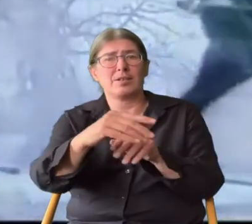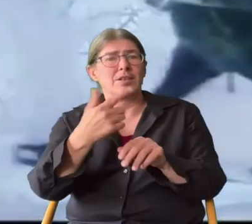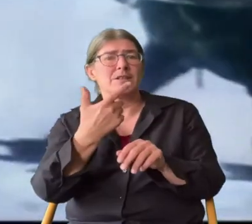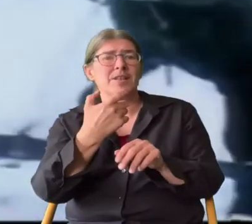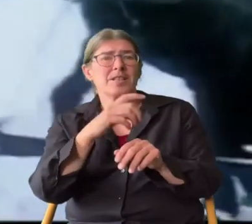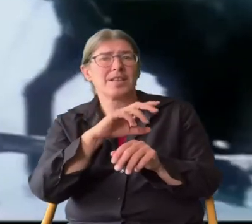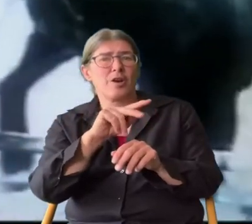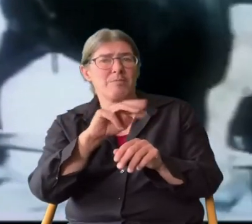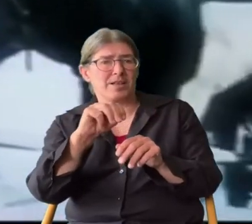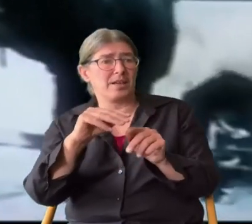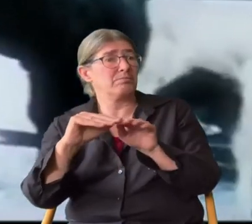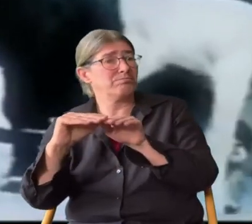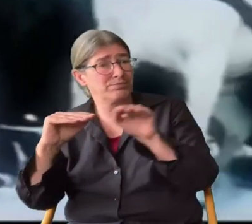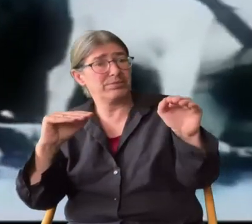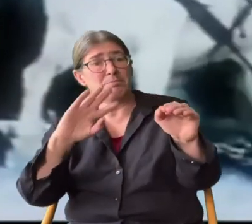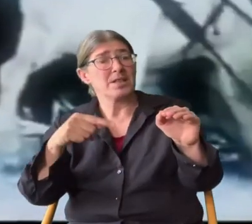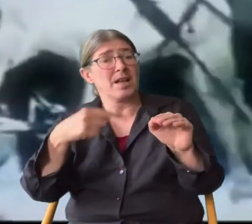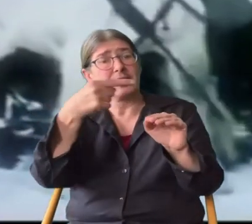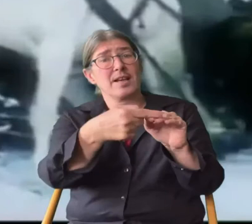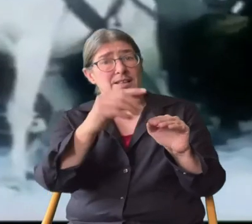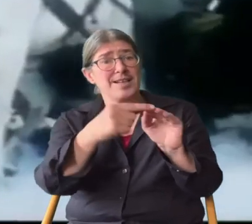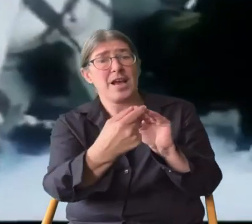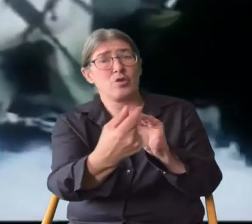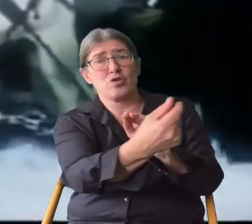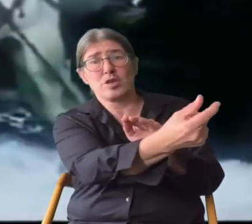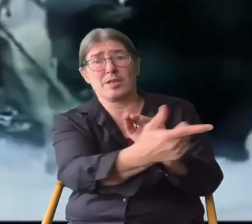20 Kilometer sind es bis zur Nehrung auf der anderen Seite.